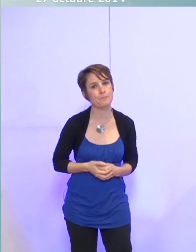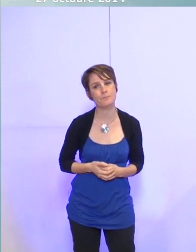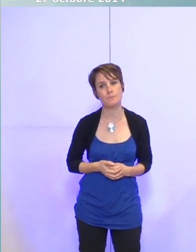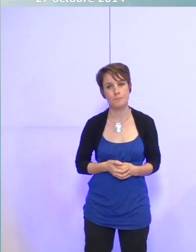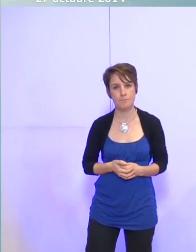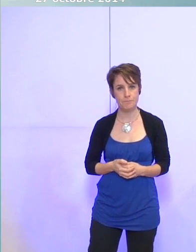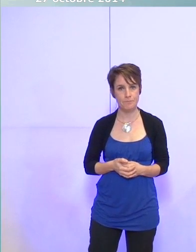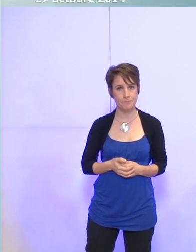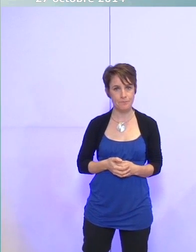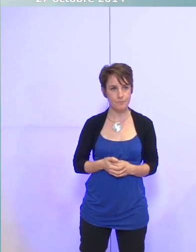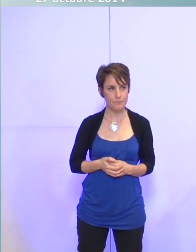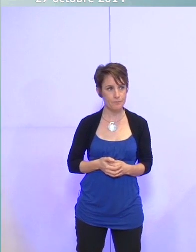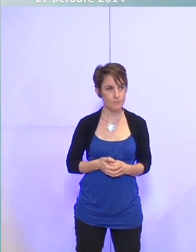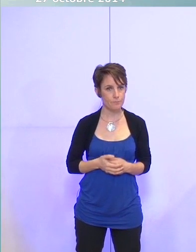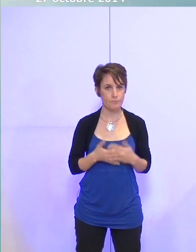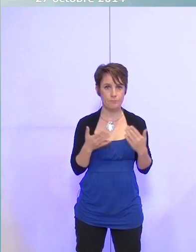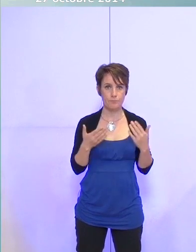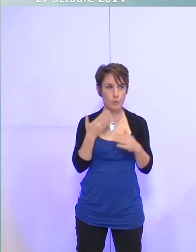Il n'y a pas d'autres...